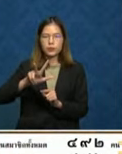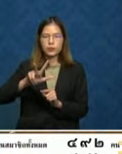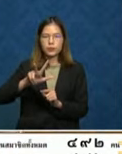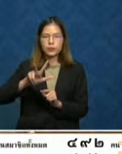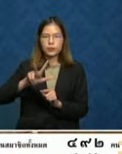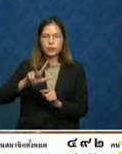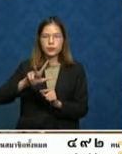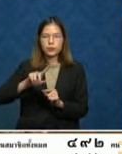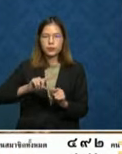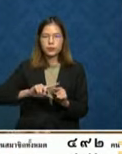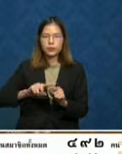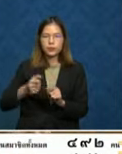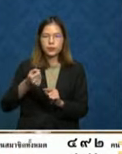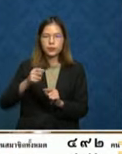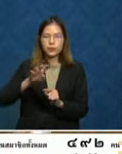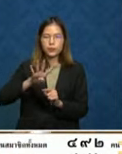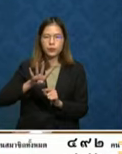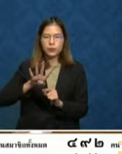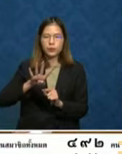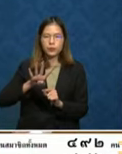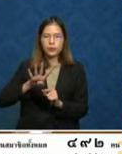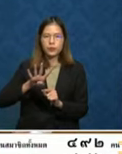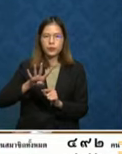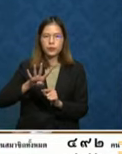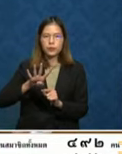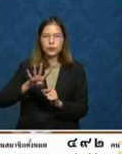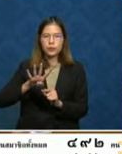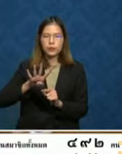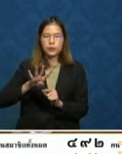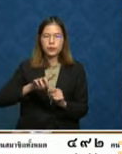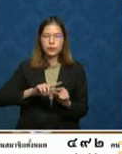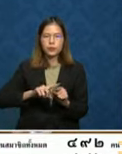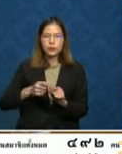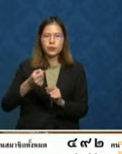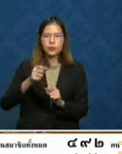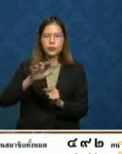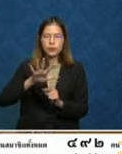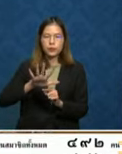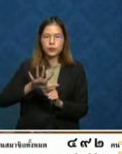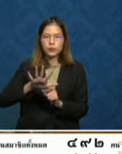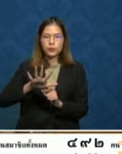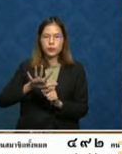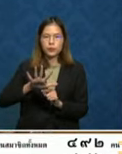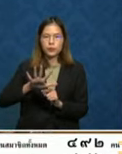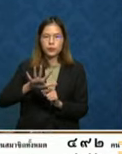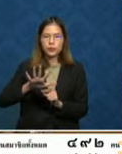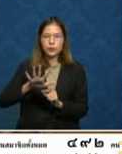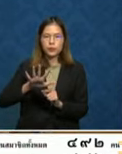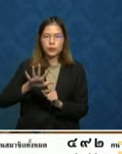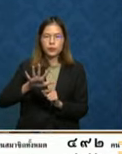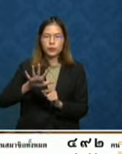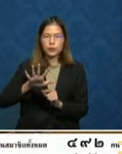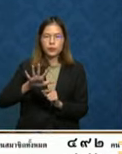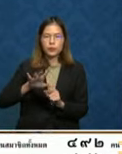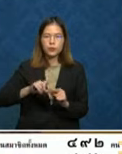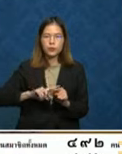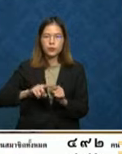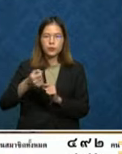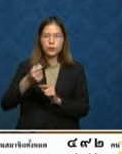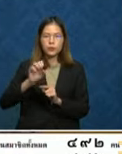คำผุย 14นายทวัฒน์ดำแก้ว 15นายวรสิทธิ์กันตินันท์